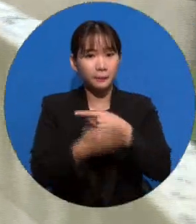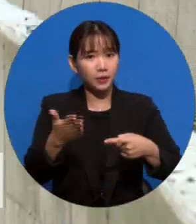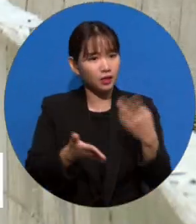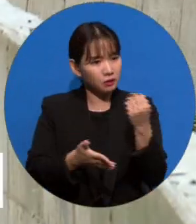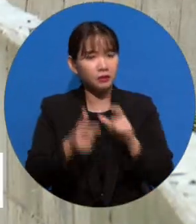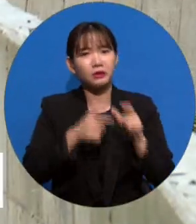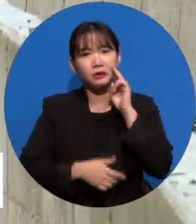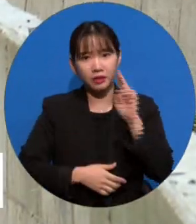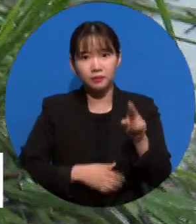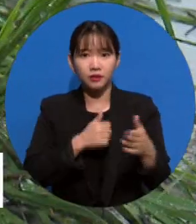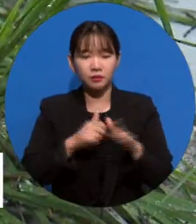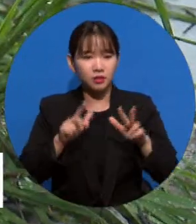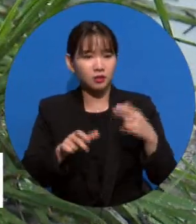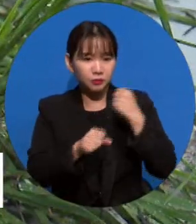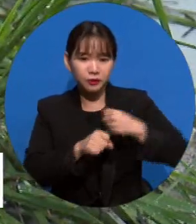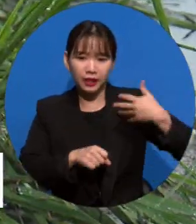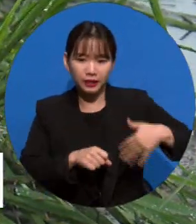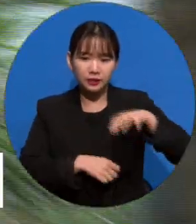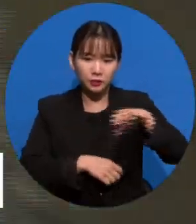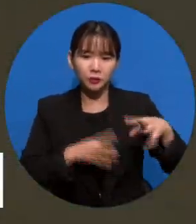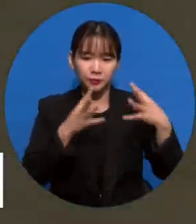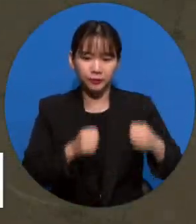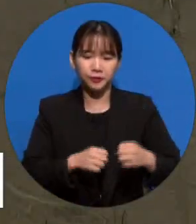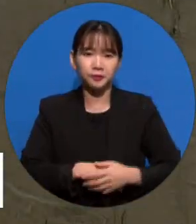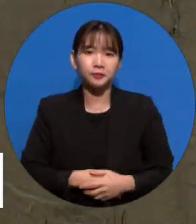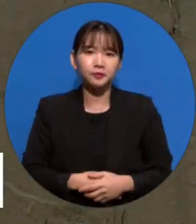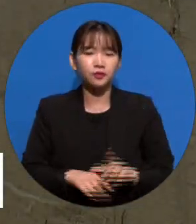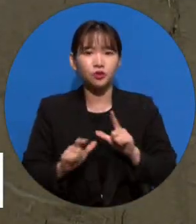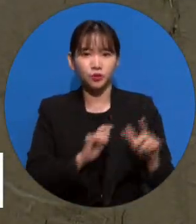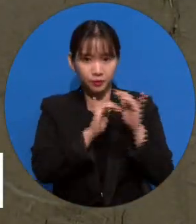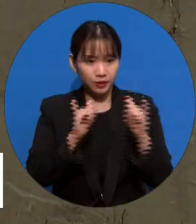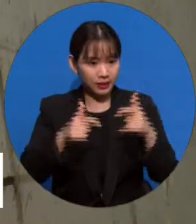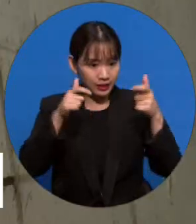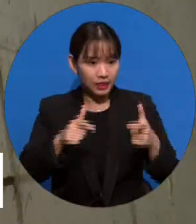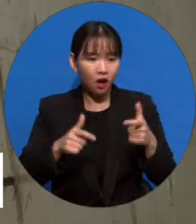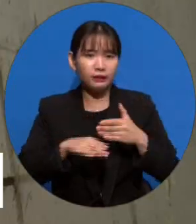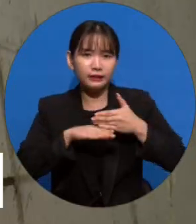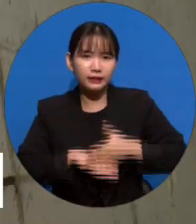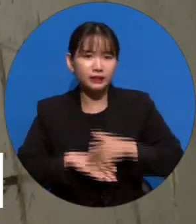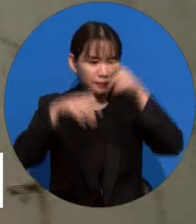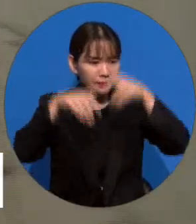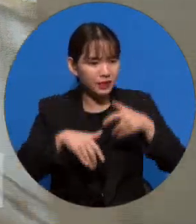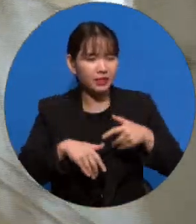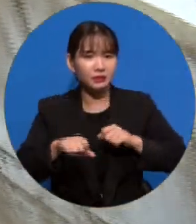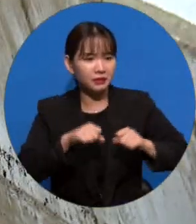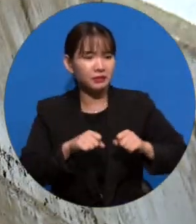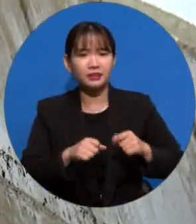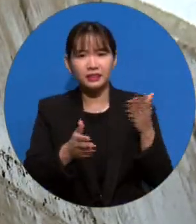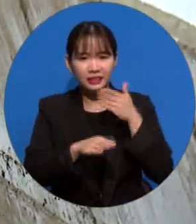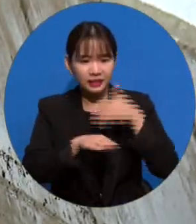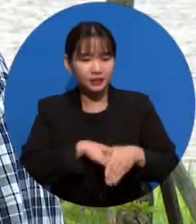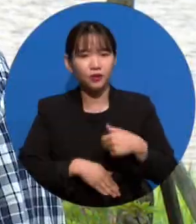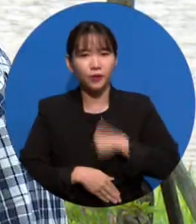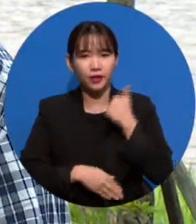규모가 크다 보니 아직 복구 손길이 닿지 않은 곳도 많습니다. 주민들은 지자체의 늑장 장마 대응에 분통을 터뜨리고